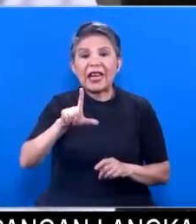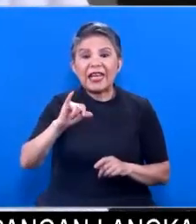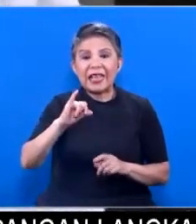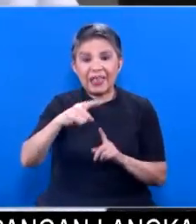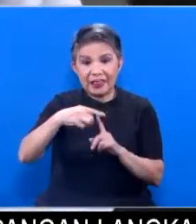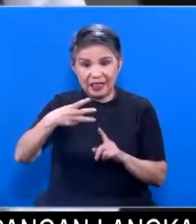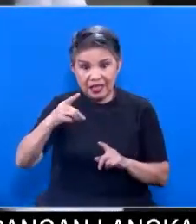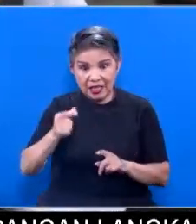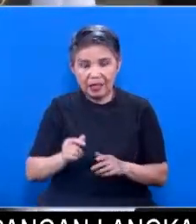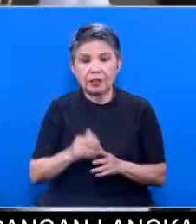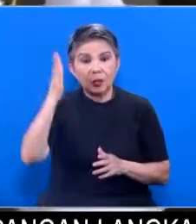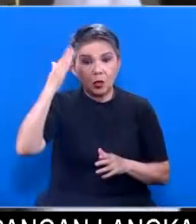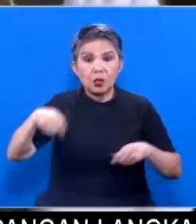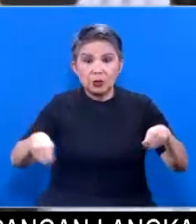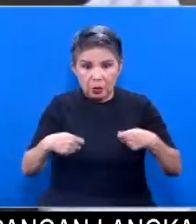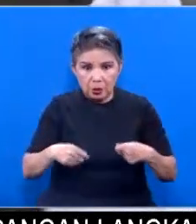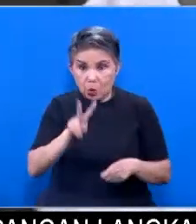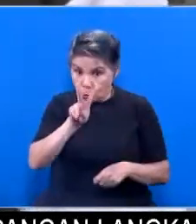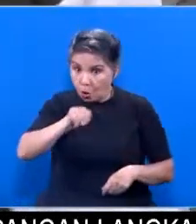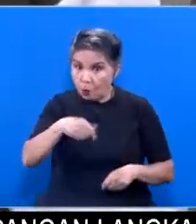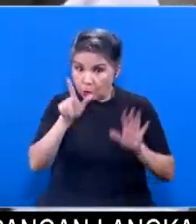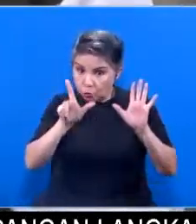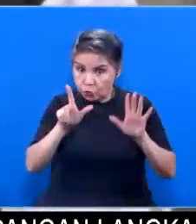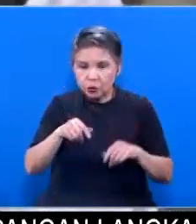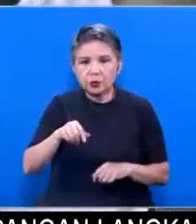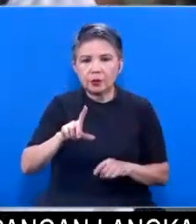semuanya dapat. 2,7 juta liter itu